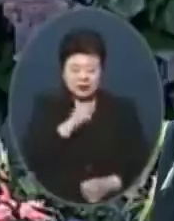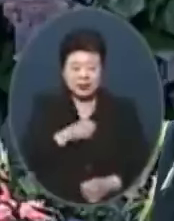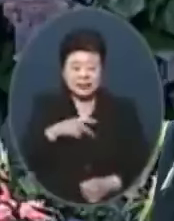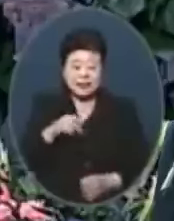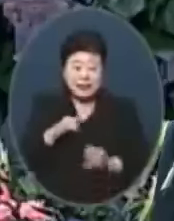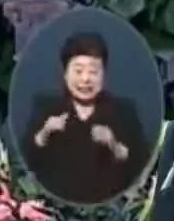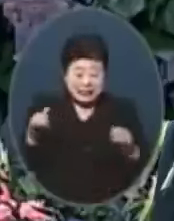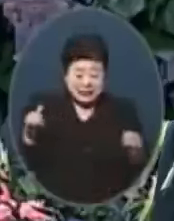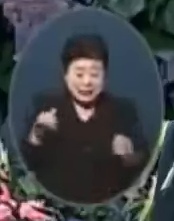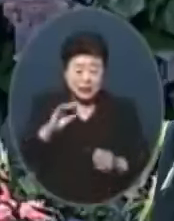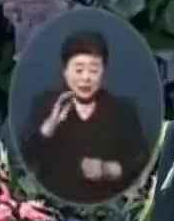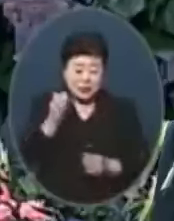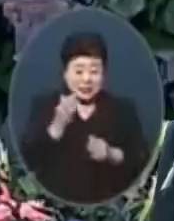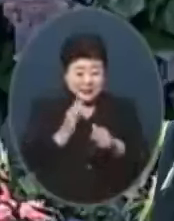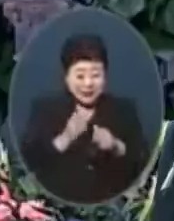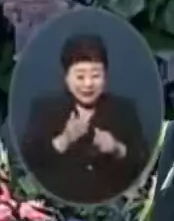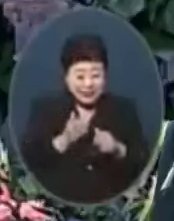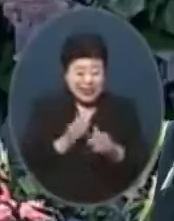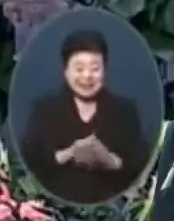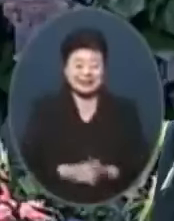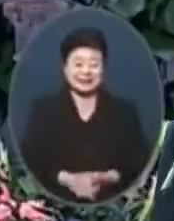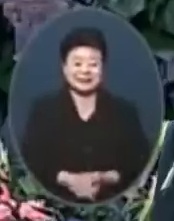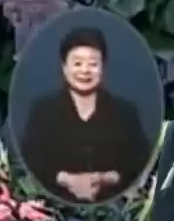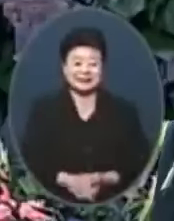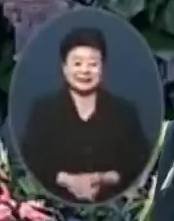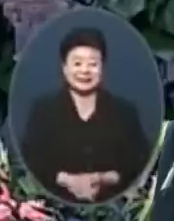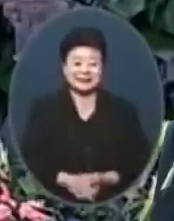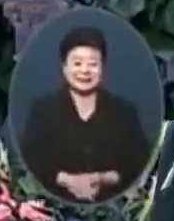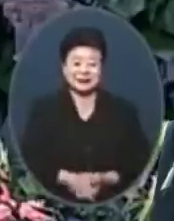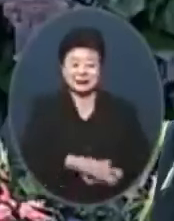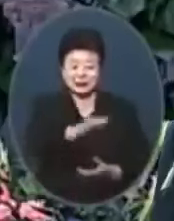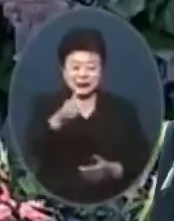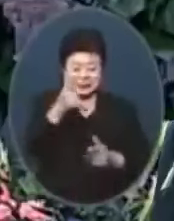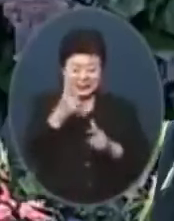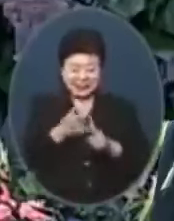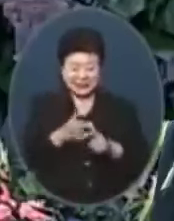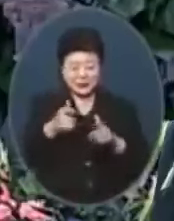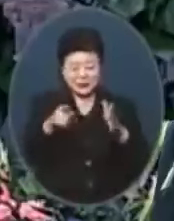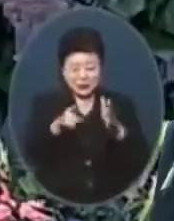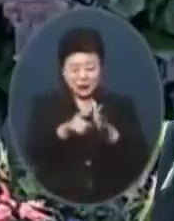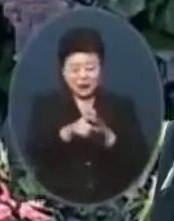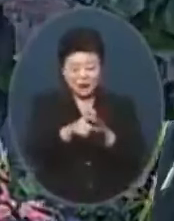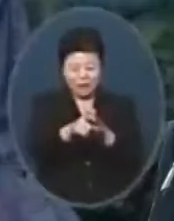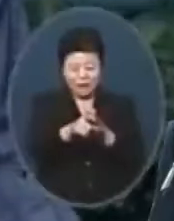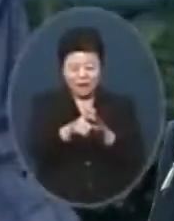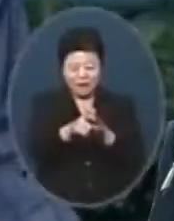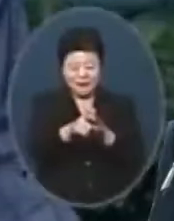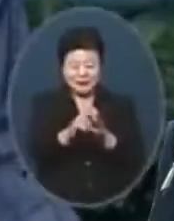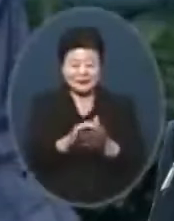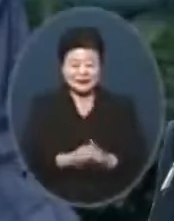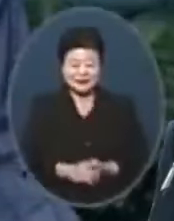사마리아인이 되십시다. 우리는 예수를 믿고